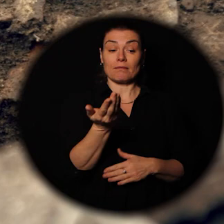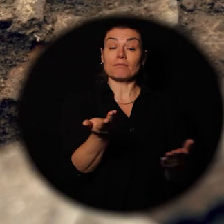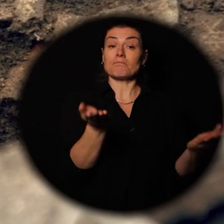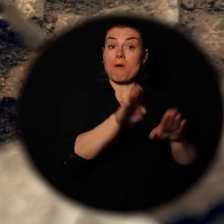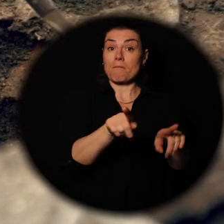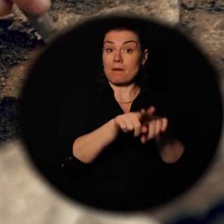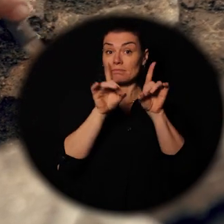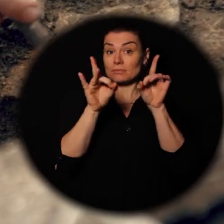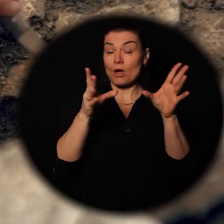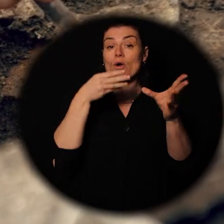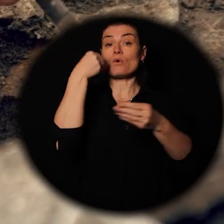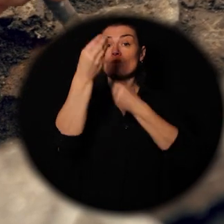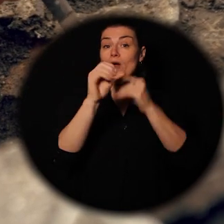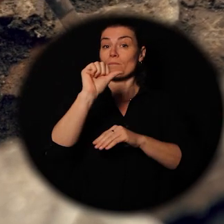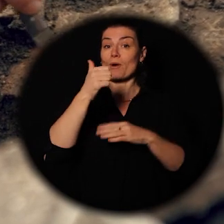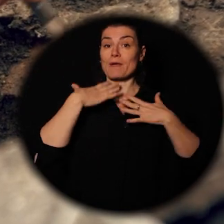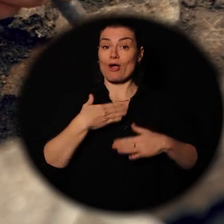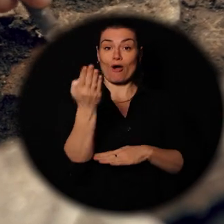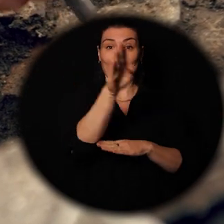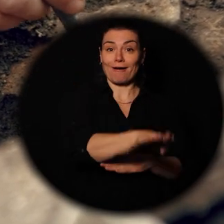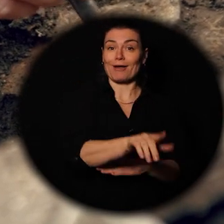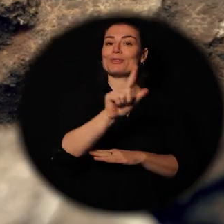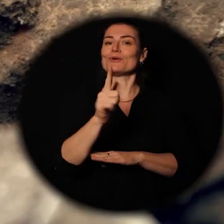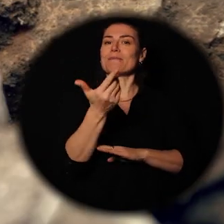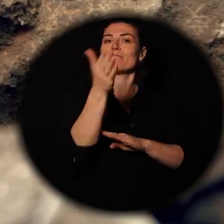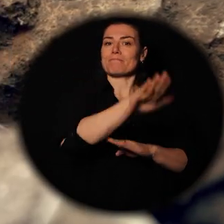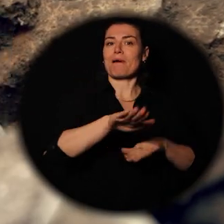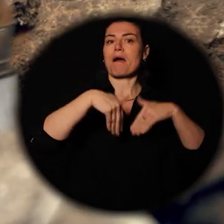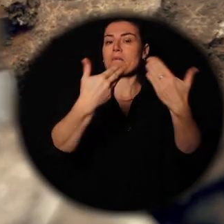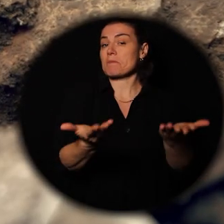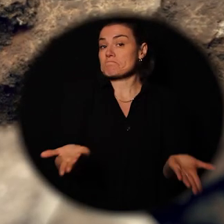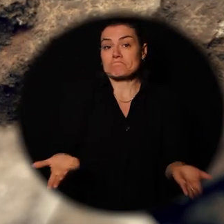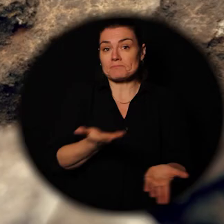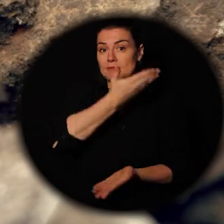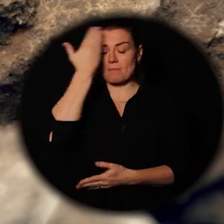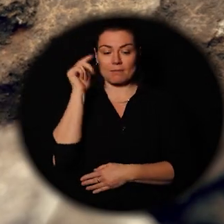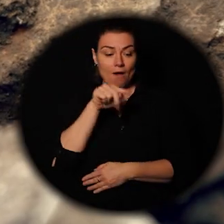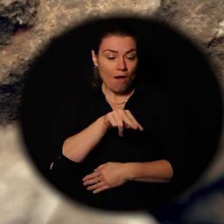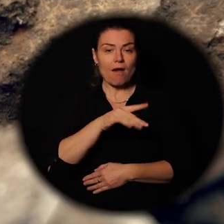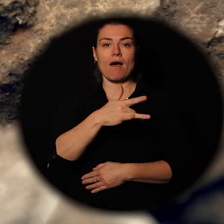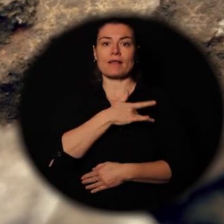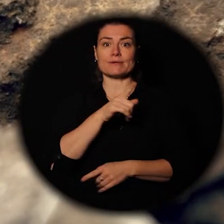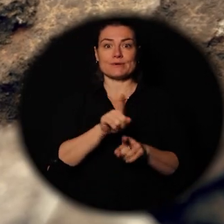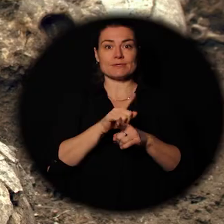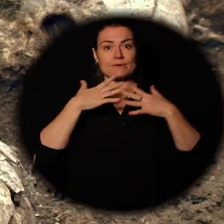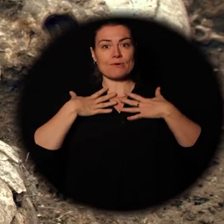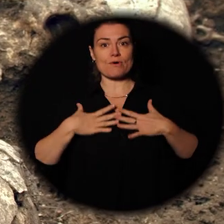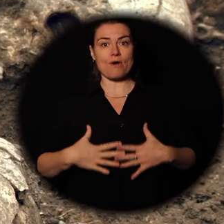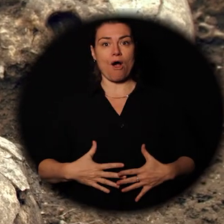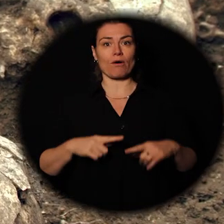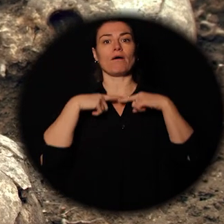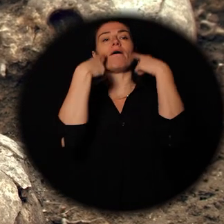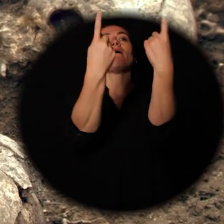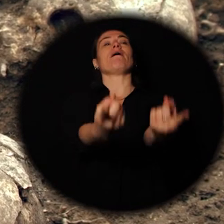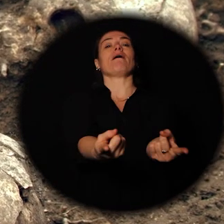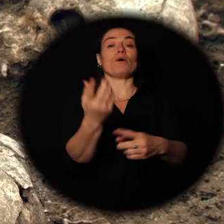qui est intéressant également sur cette sépulture, c'est la position des individus. On n'est pas dans ce qu'on appelle le décubitus dorsal, c'est-à-dire ils ne sont pas sur le dos.